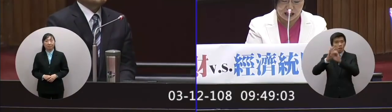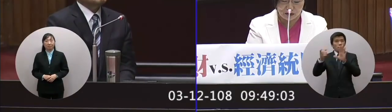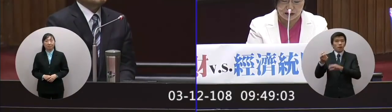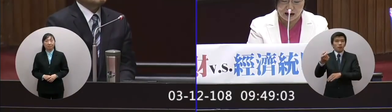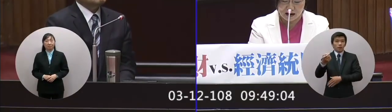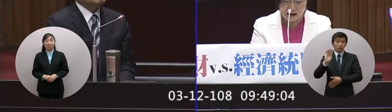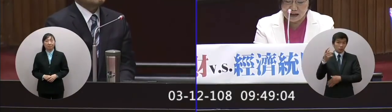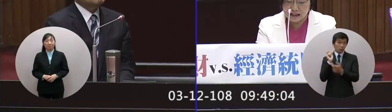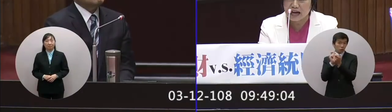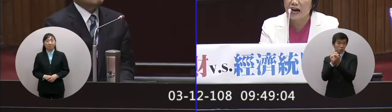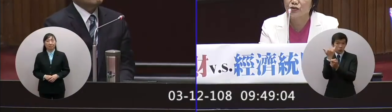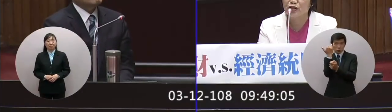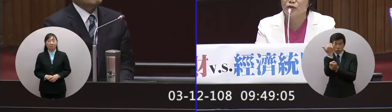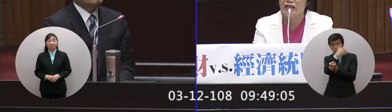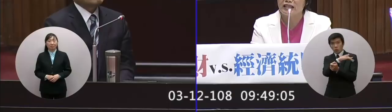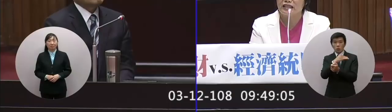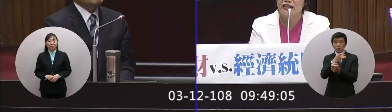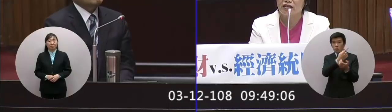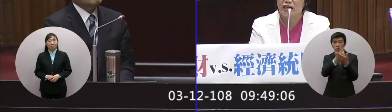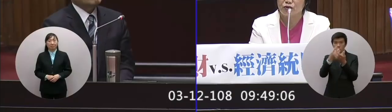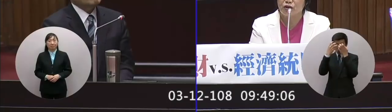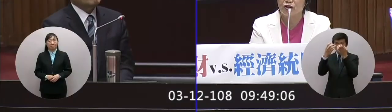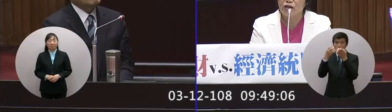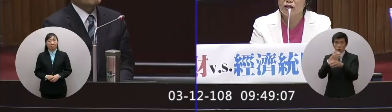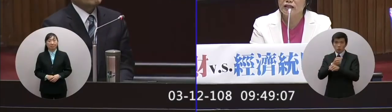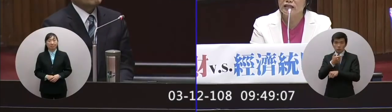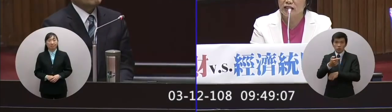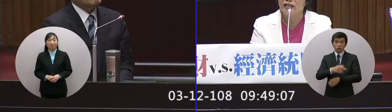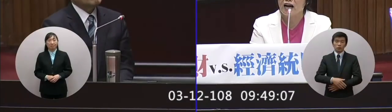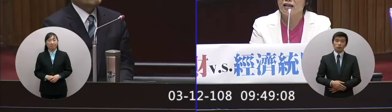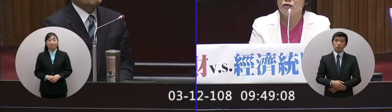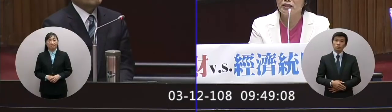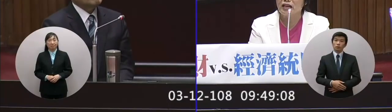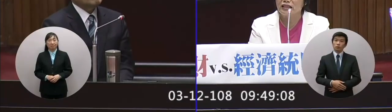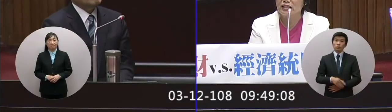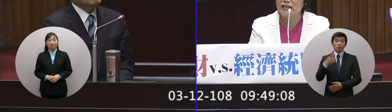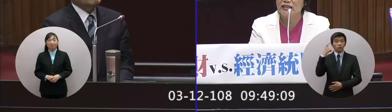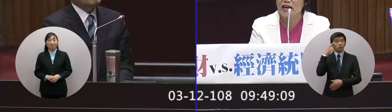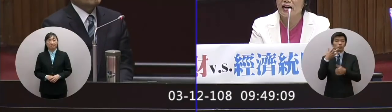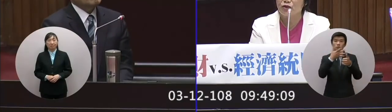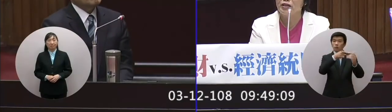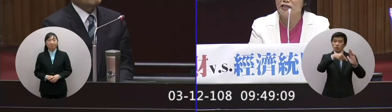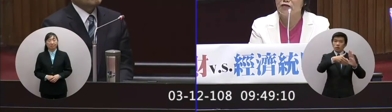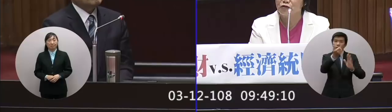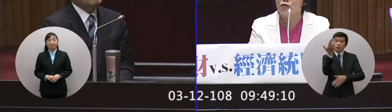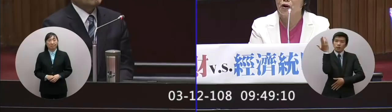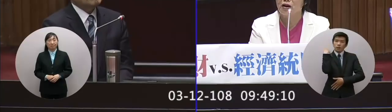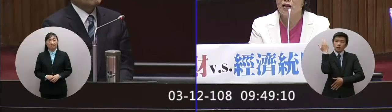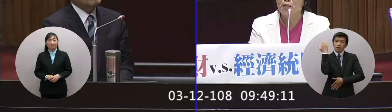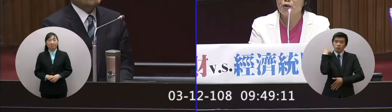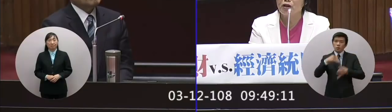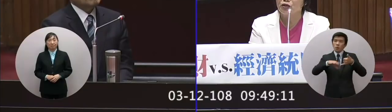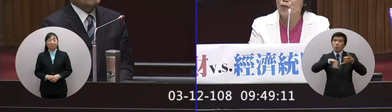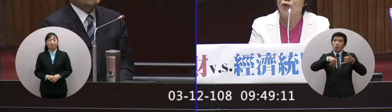家拢抢抢棍了哈。那所以我再请教一下说，以前啊，院长也曾经在农业县服务